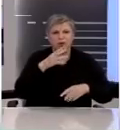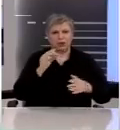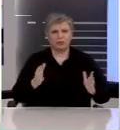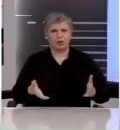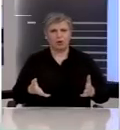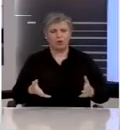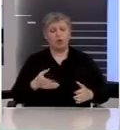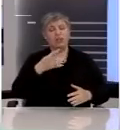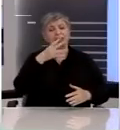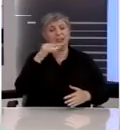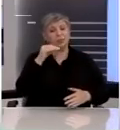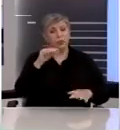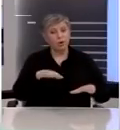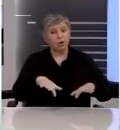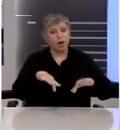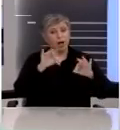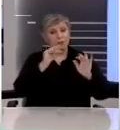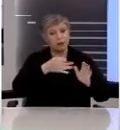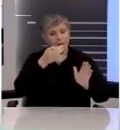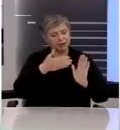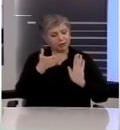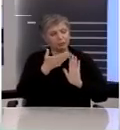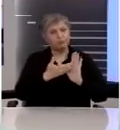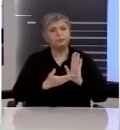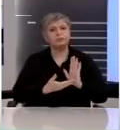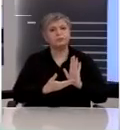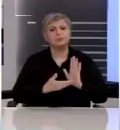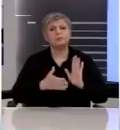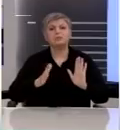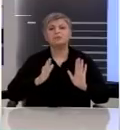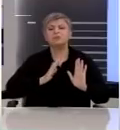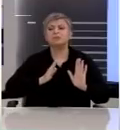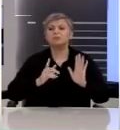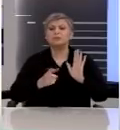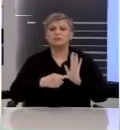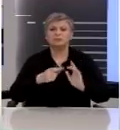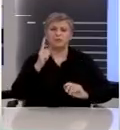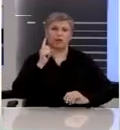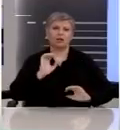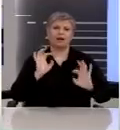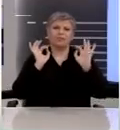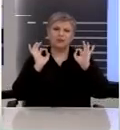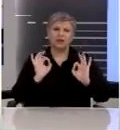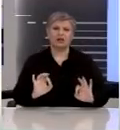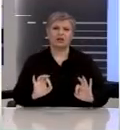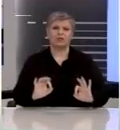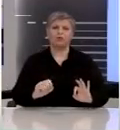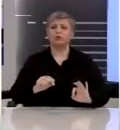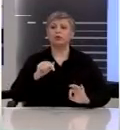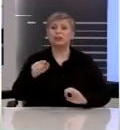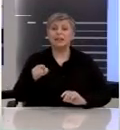από την αρχή, γιατί ο κόσμος πρέπει να καταλάβει το μέγεθος της απάτης